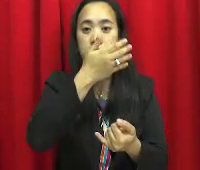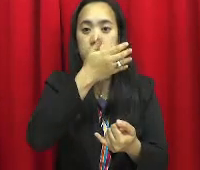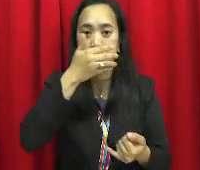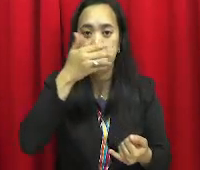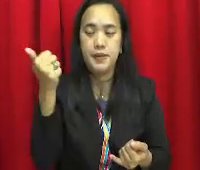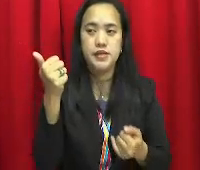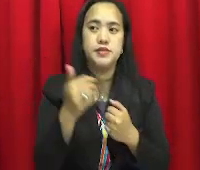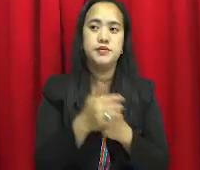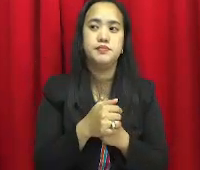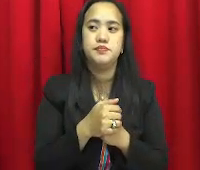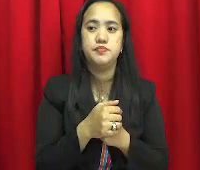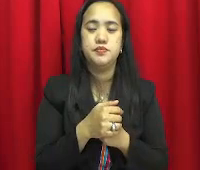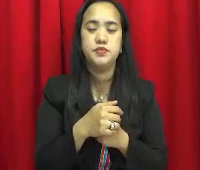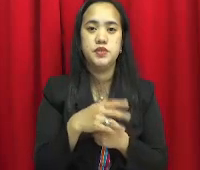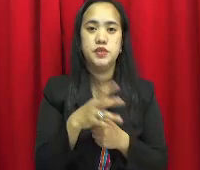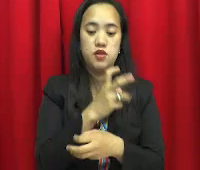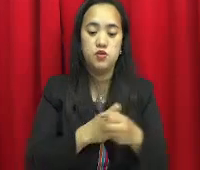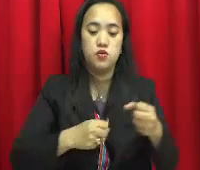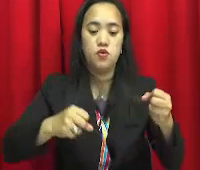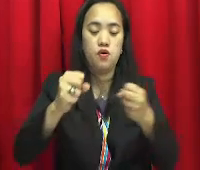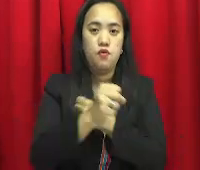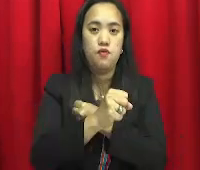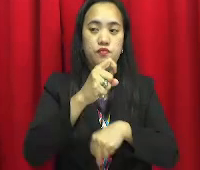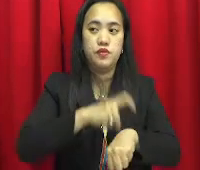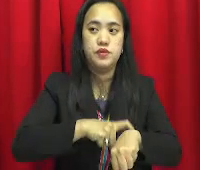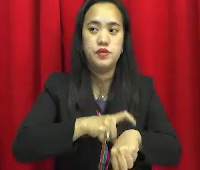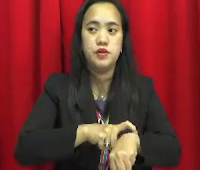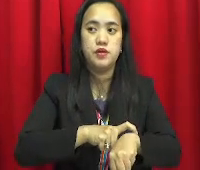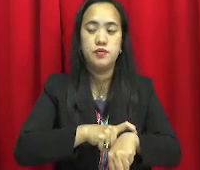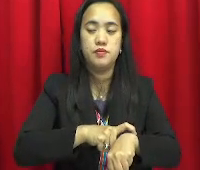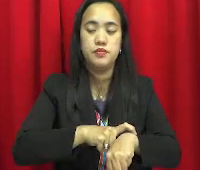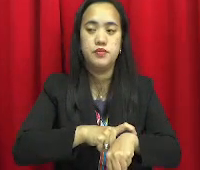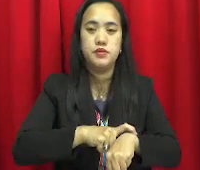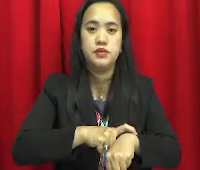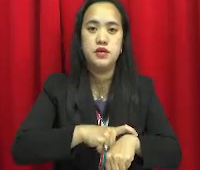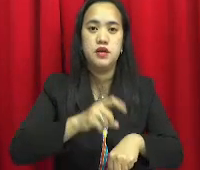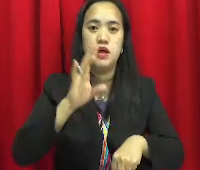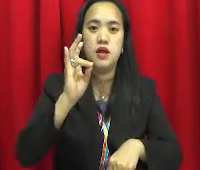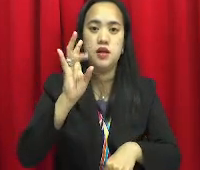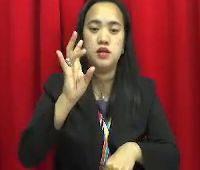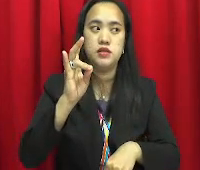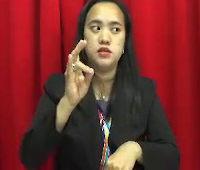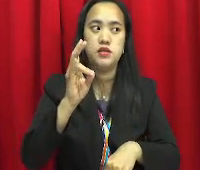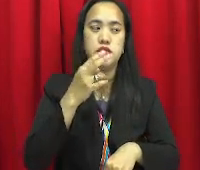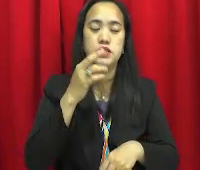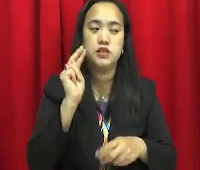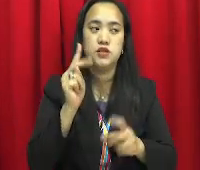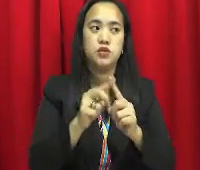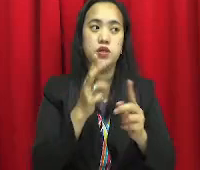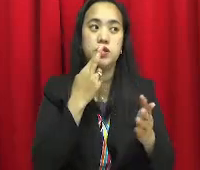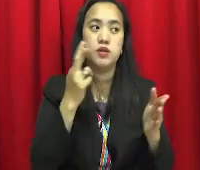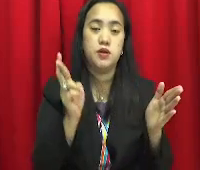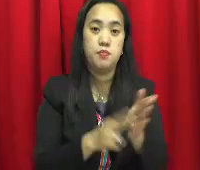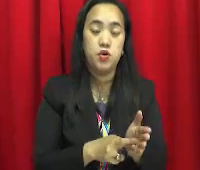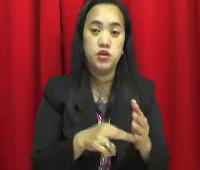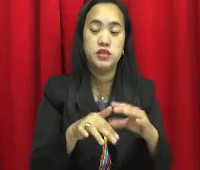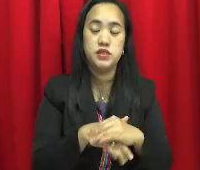nga na mag-o-overtime pa talaga ako. Sabi kong, report ko ng 7, uuwi ako ng 10, 11,